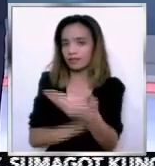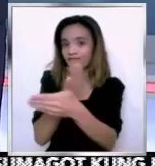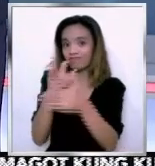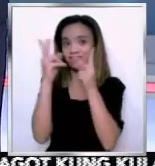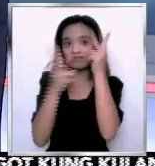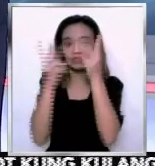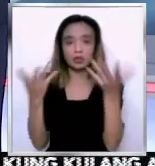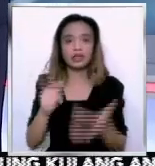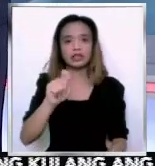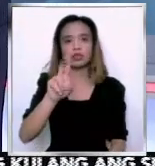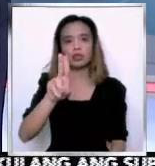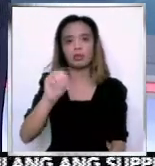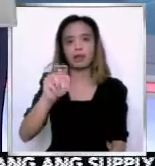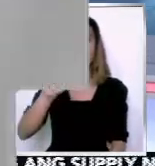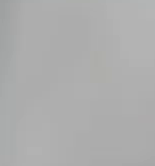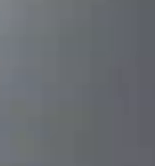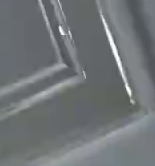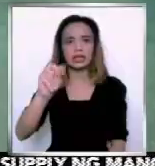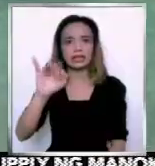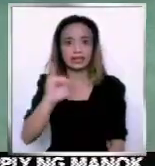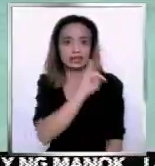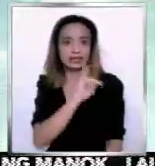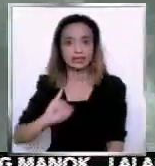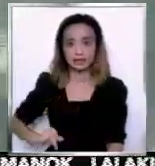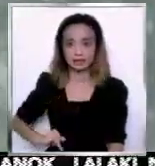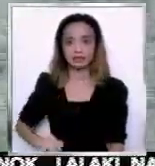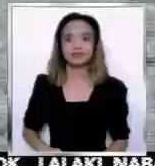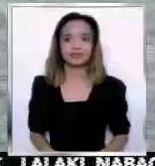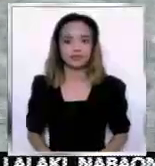Isabela? Nakatutok si Jamie Santos.